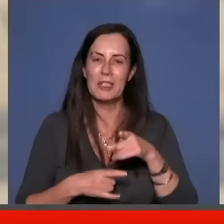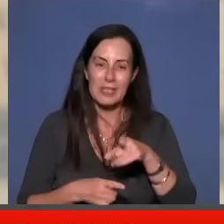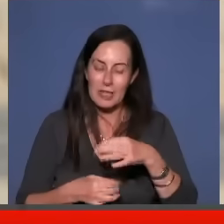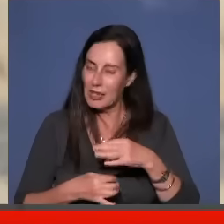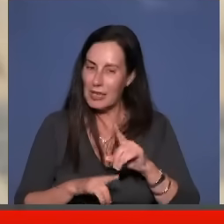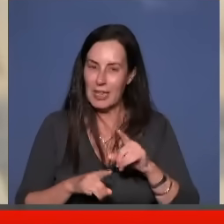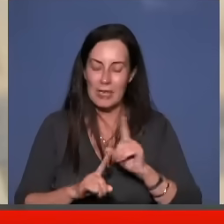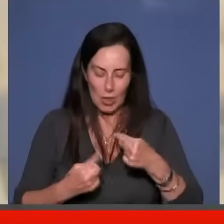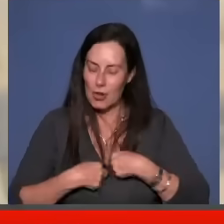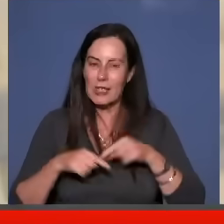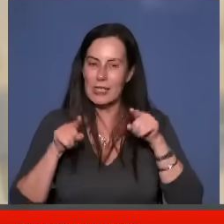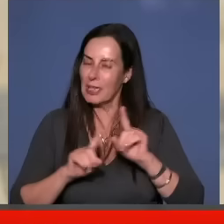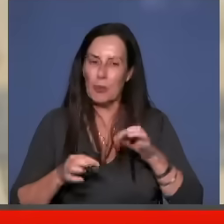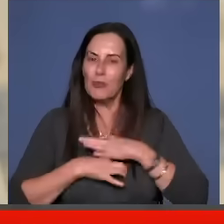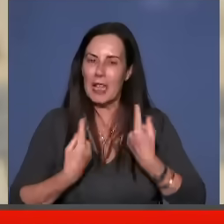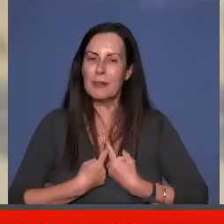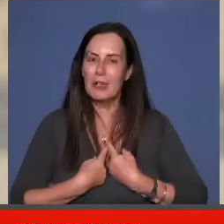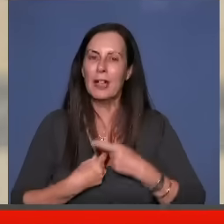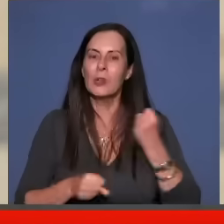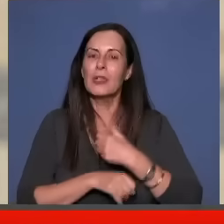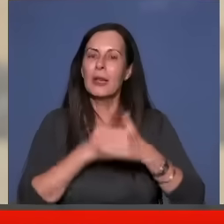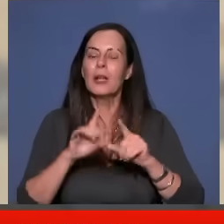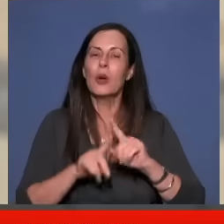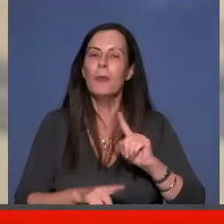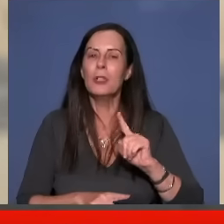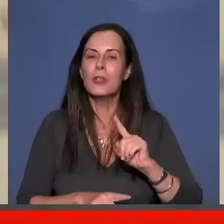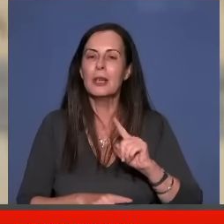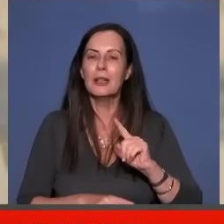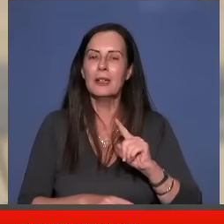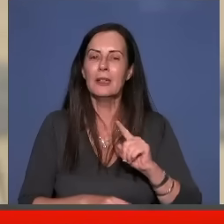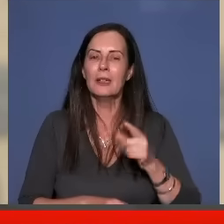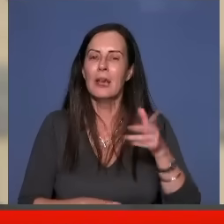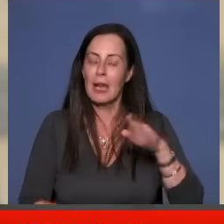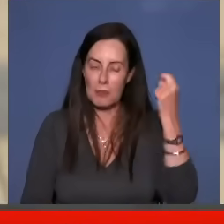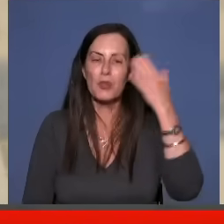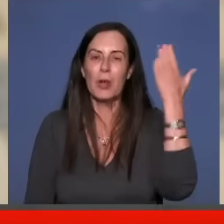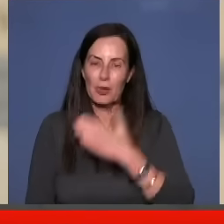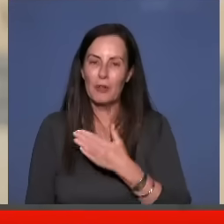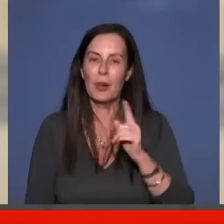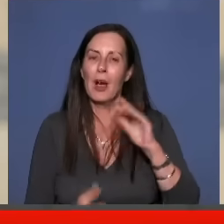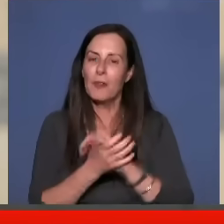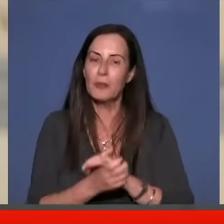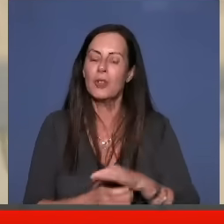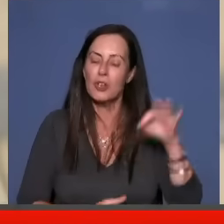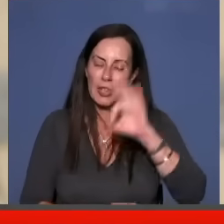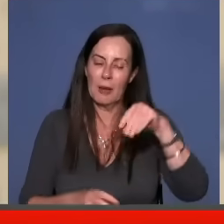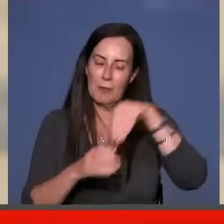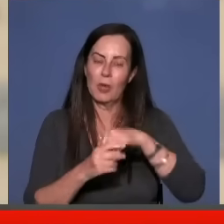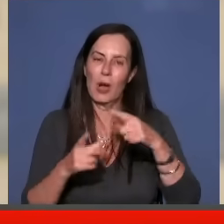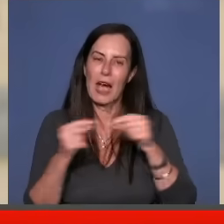בשביל עצמי, זה ממש לא. אני עושה את התהליך הזה לכל מי שנפל, גם השבת השחורה וגם לכל החברים שלי שעדיין